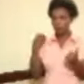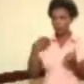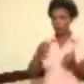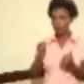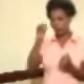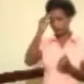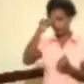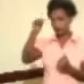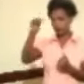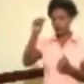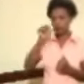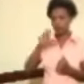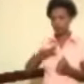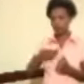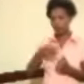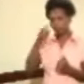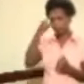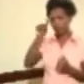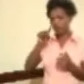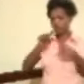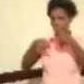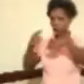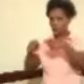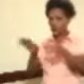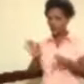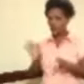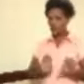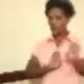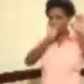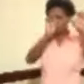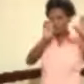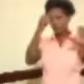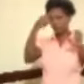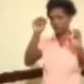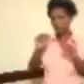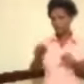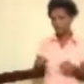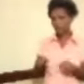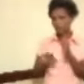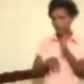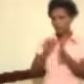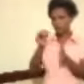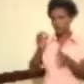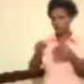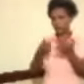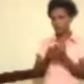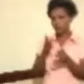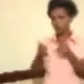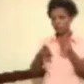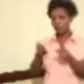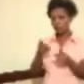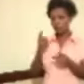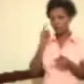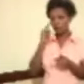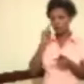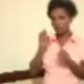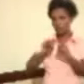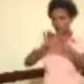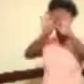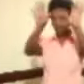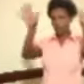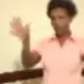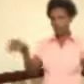messieurs et dames, et nous pourrions faire un pile effort pour nous respecter minutage là, vu que ça pourra le permettre de nous montrer comment que bagaille clé, coup de